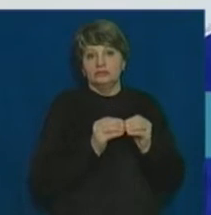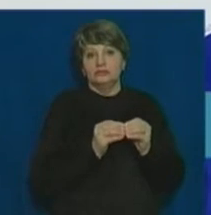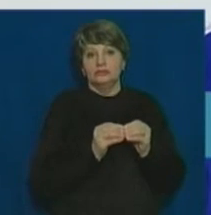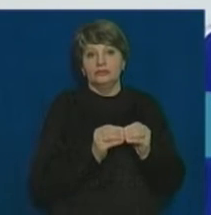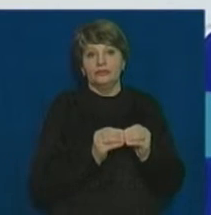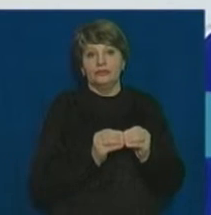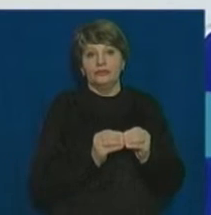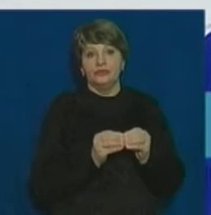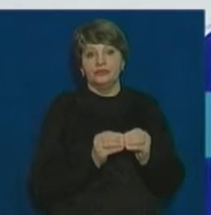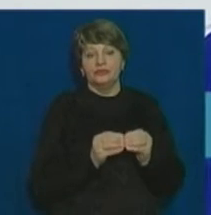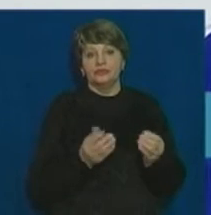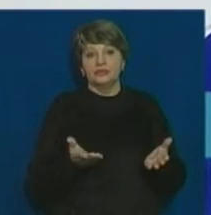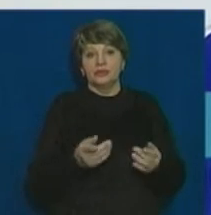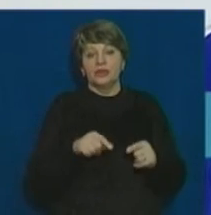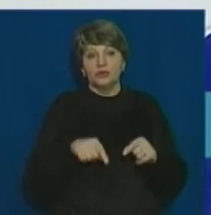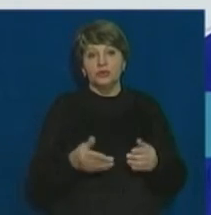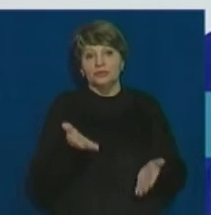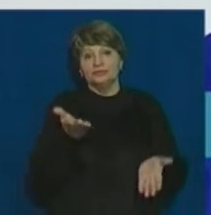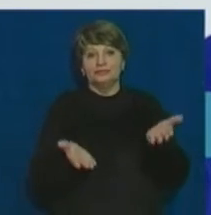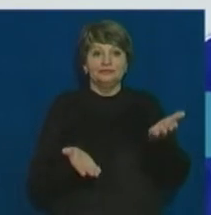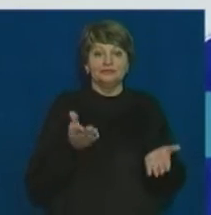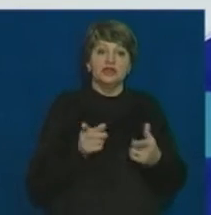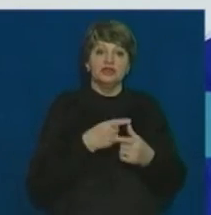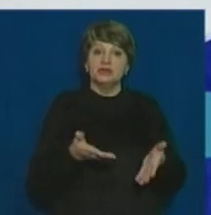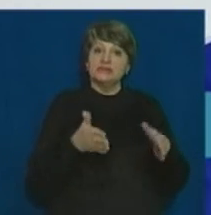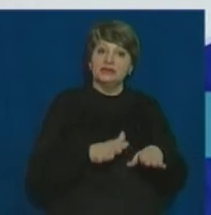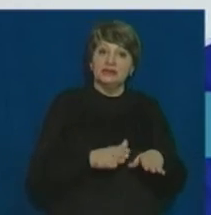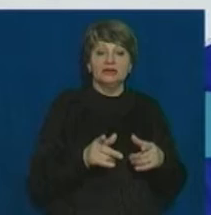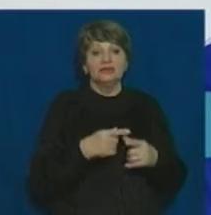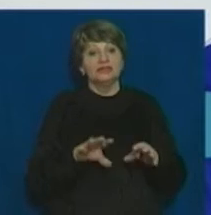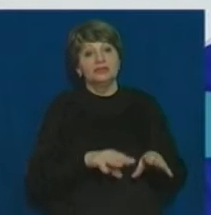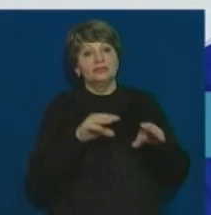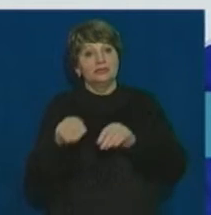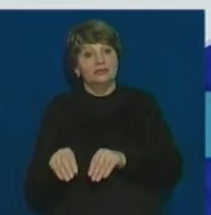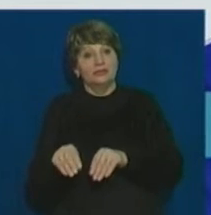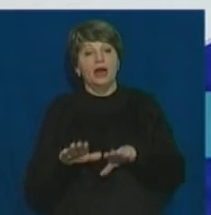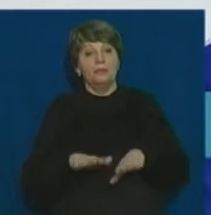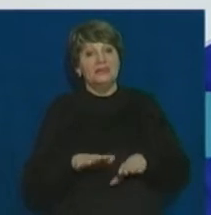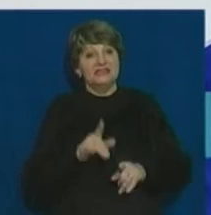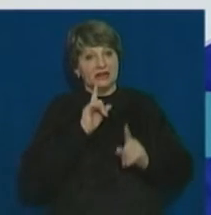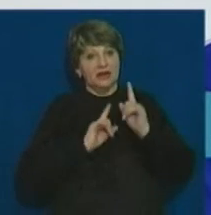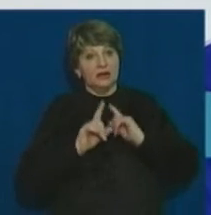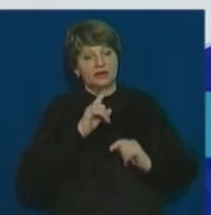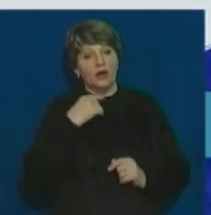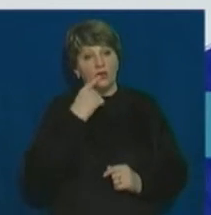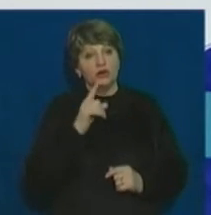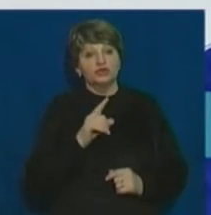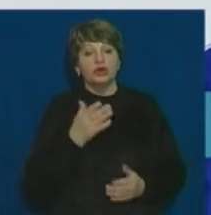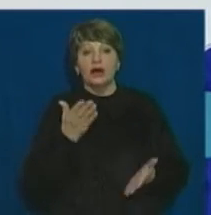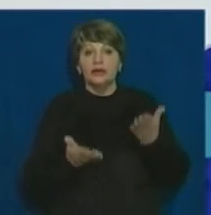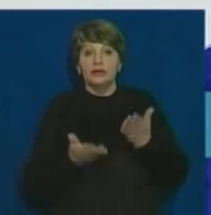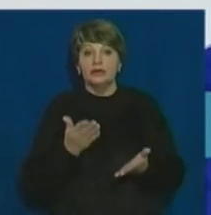верніше. Ну, якби, от тут таке питання. Тобто, чи залишити, чи перенести? Але міська рада говорить про те, що в разі,